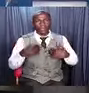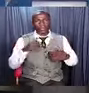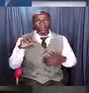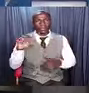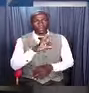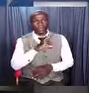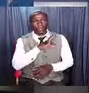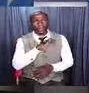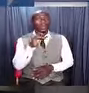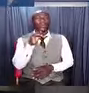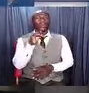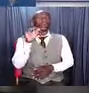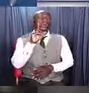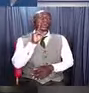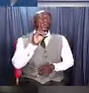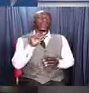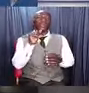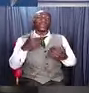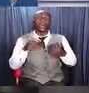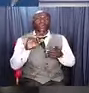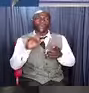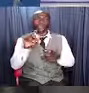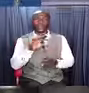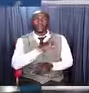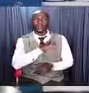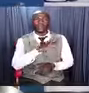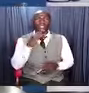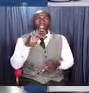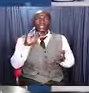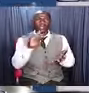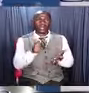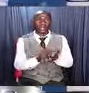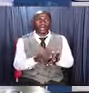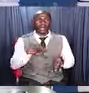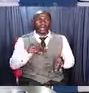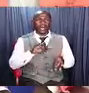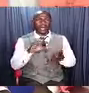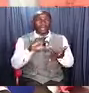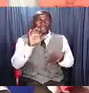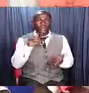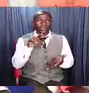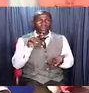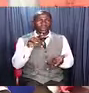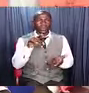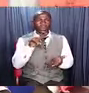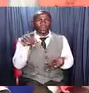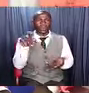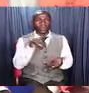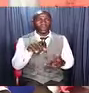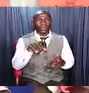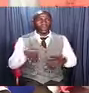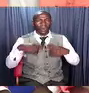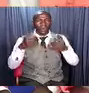you have that fruit. Kesho matunda hayo hakuna. Tomorrow you no longer have those fruits. Anasema he says, mimi niliwachagua ninyi. I chose you.